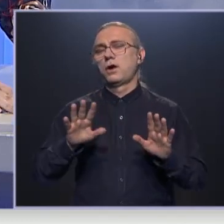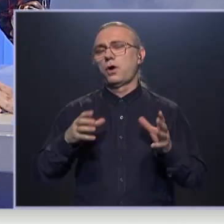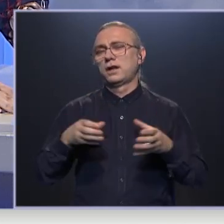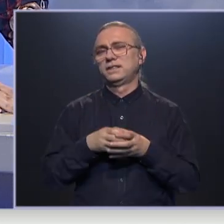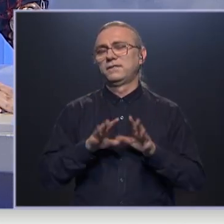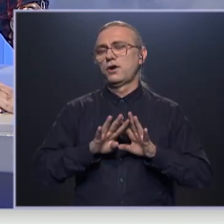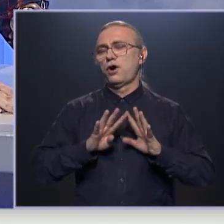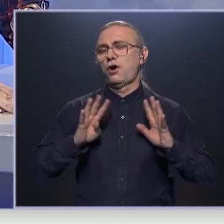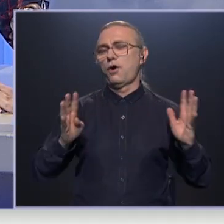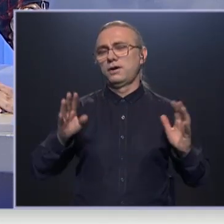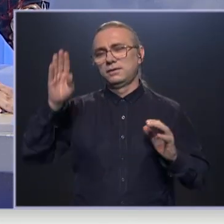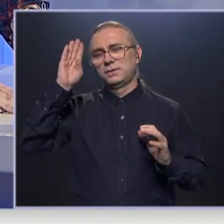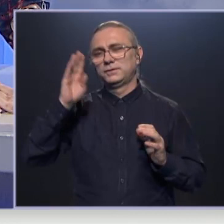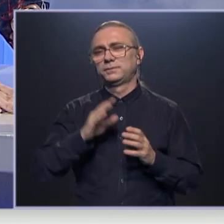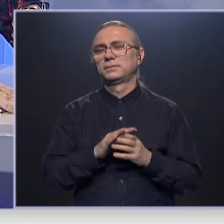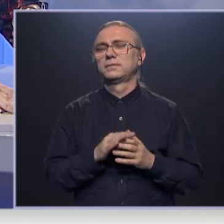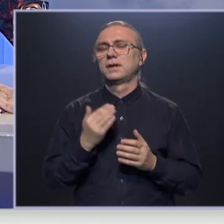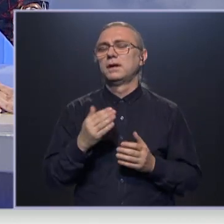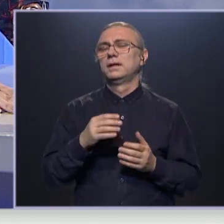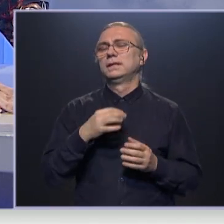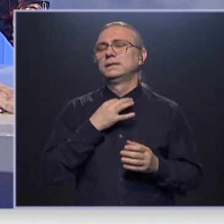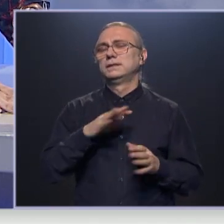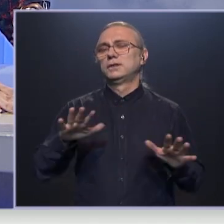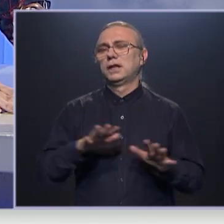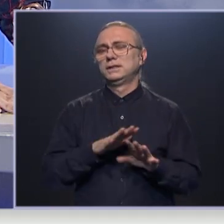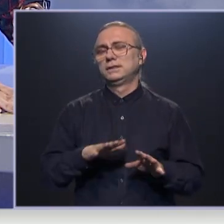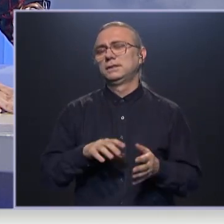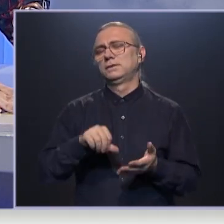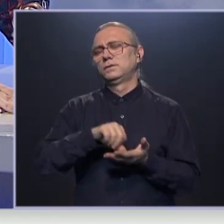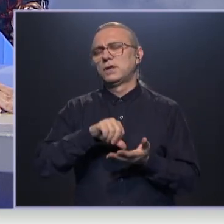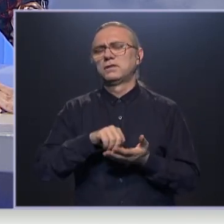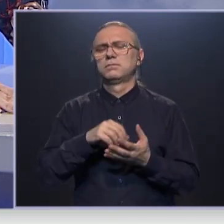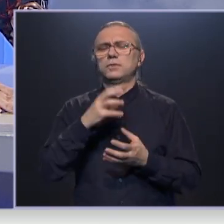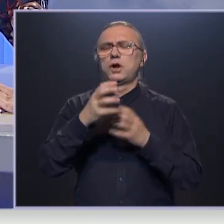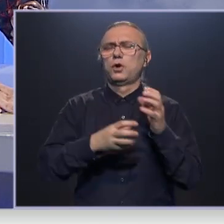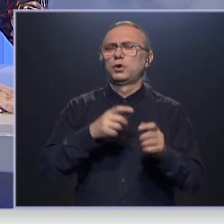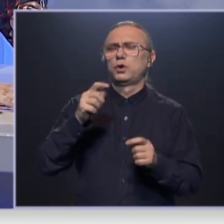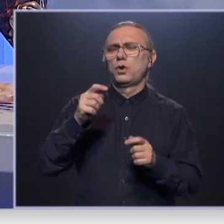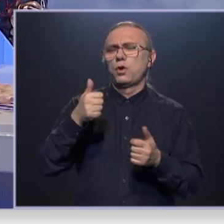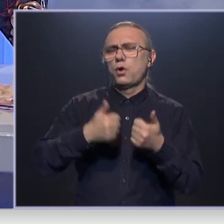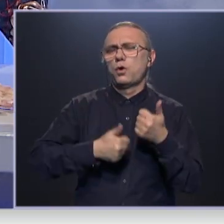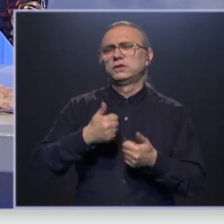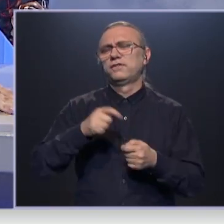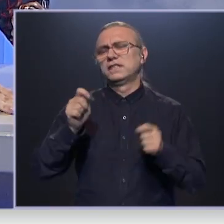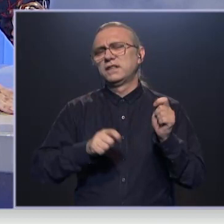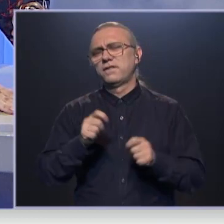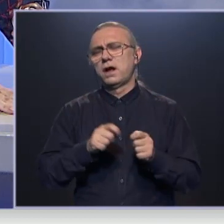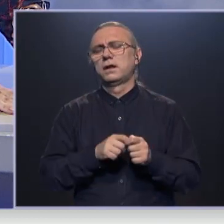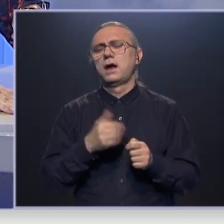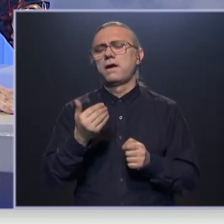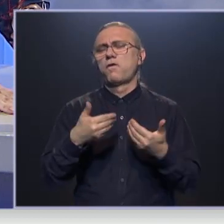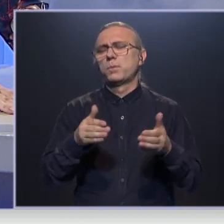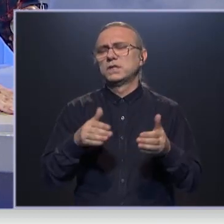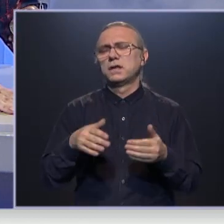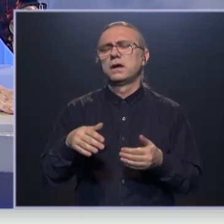лет. Солисты хора являются участниками международных конкурсов и фестивалей, а его выпускники практически все поют в храмах, в том